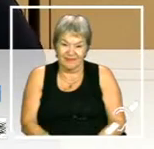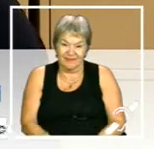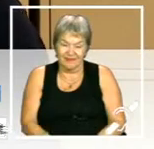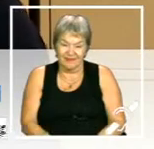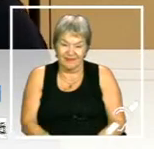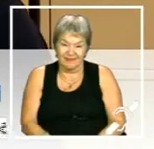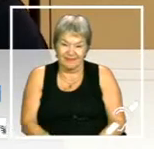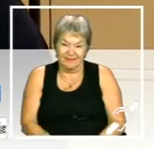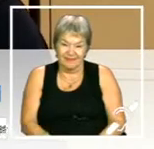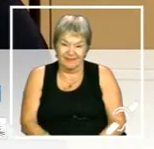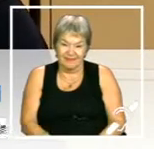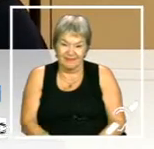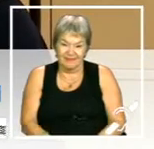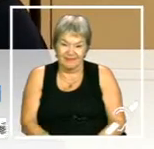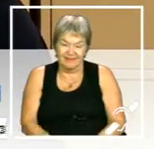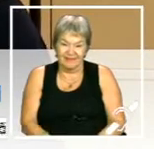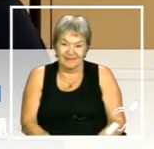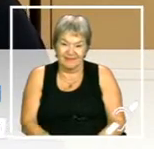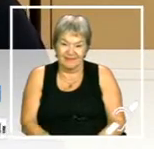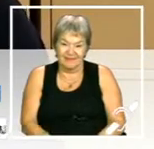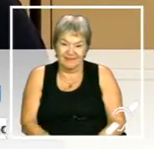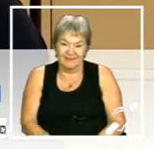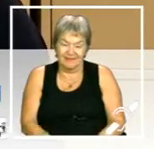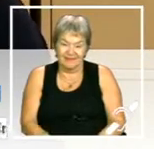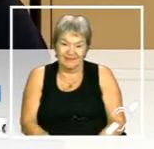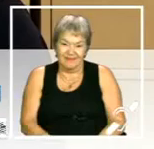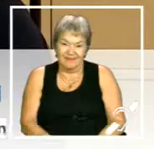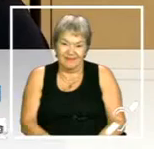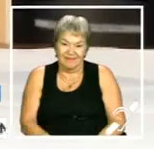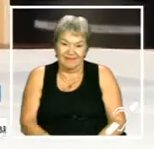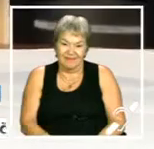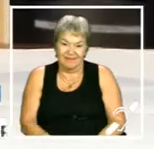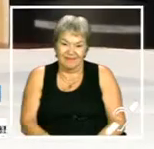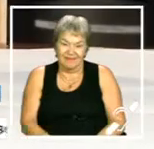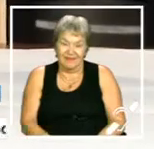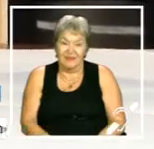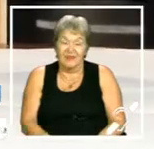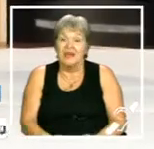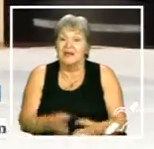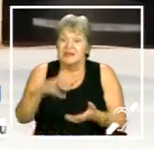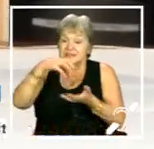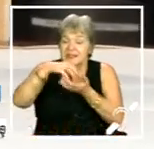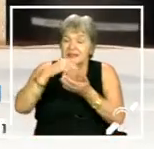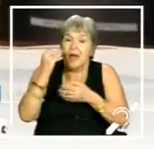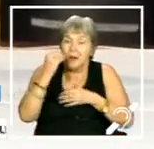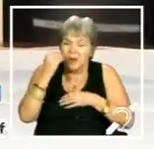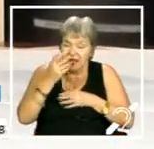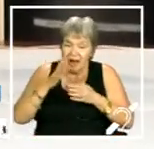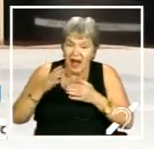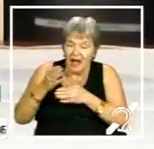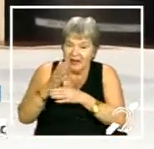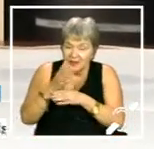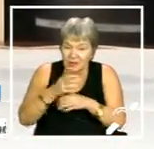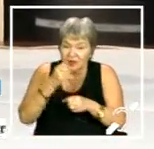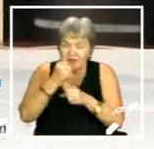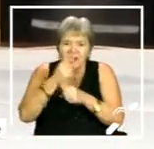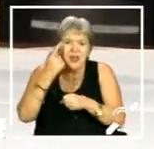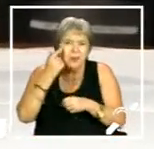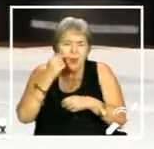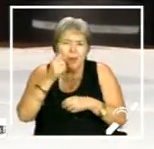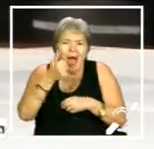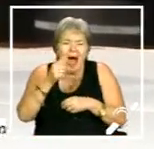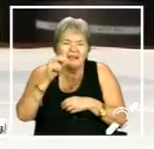so 29 of the bottles contained intact fruit contents. Departamentul American de Agricultură va face teste ADN